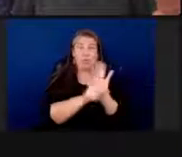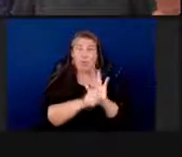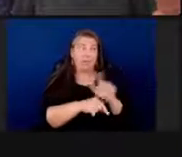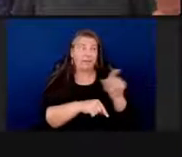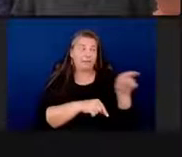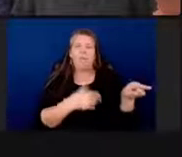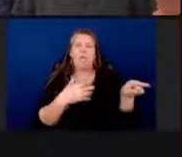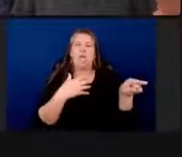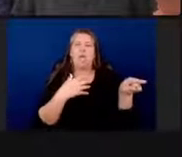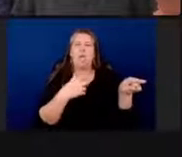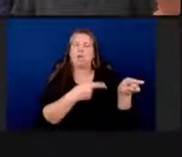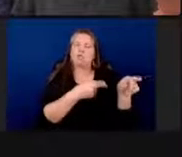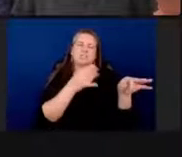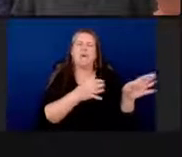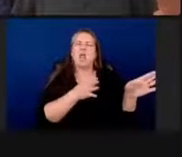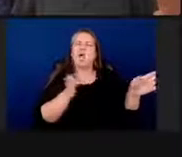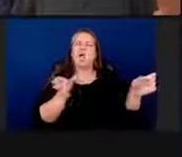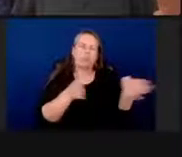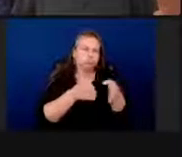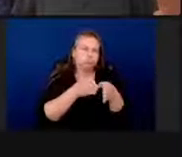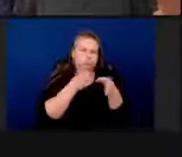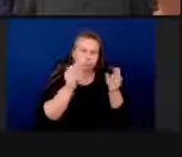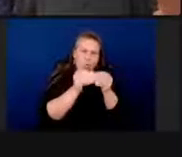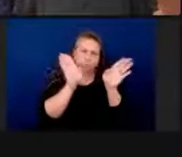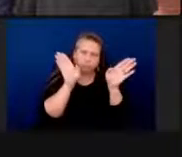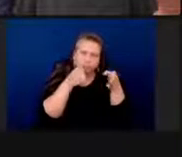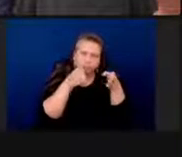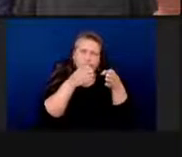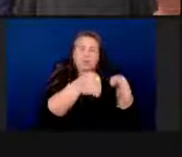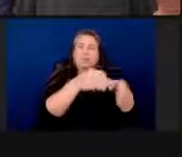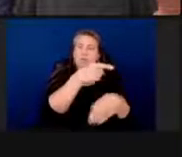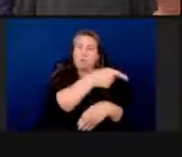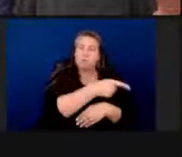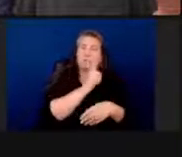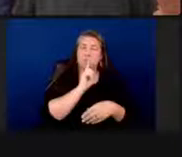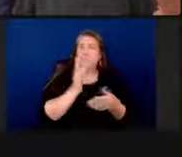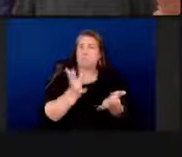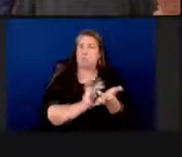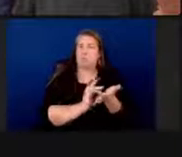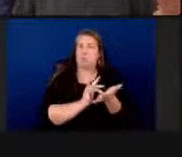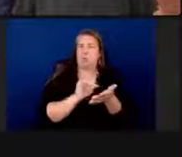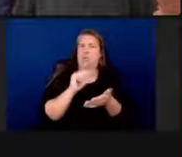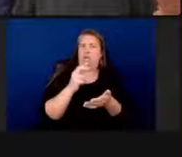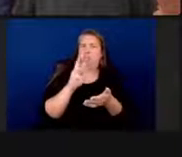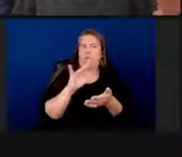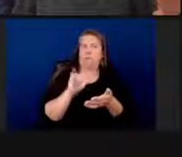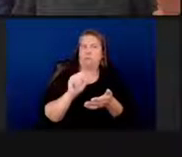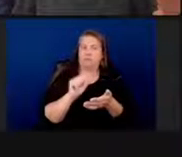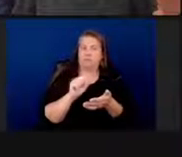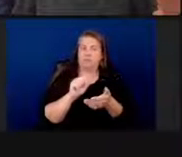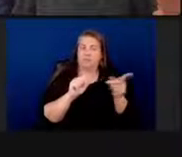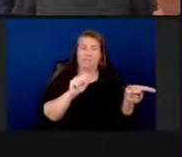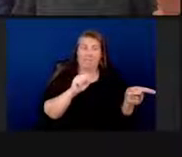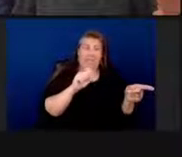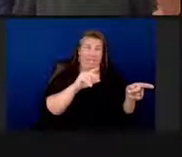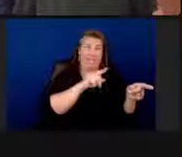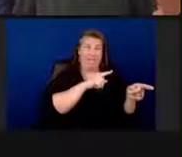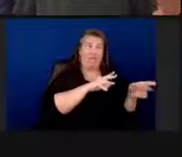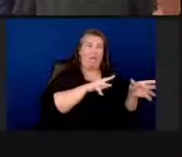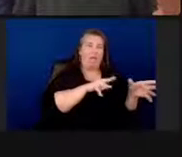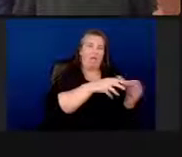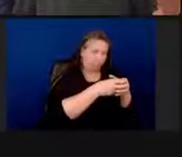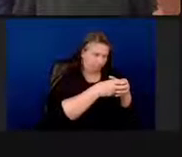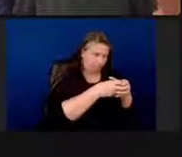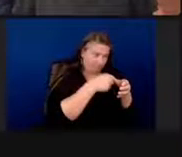المجموعات ضمن مسار واحد وفقا لكل هذا الاختصاص، وهم يركزون. ونحن نعرف أن